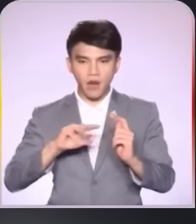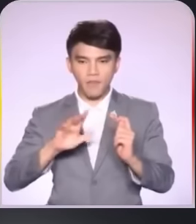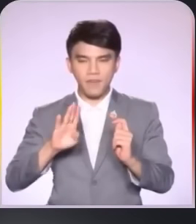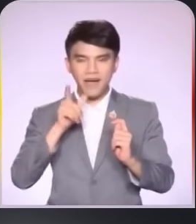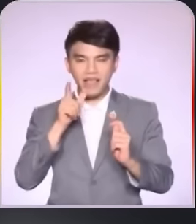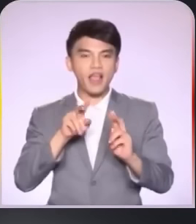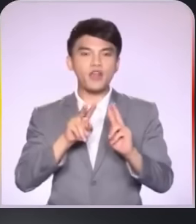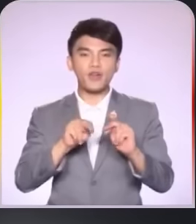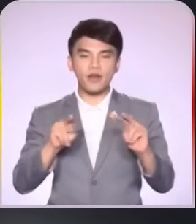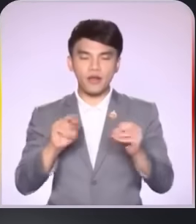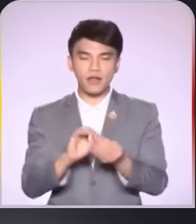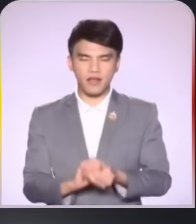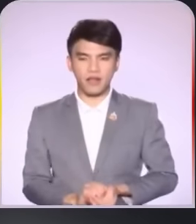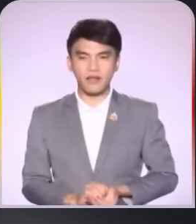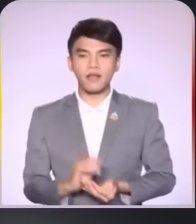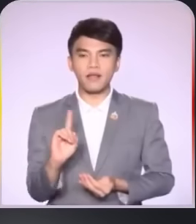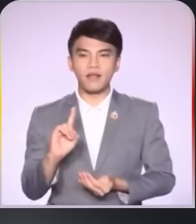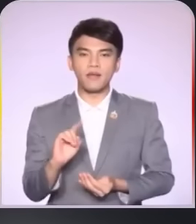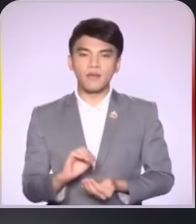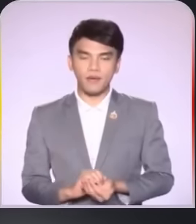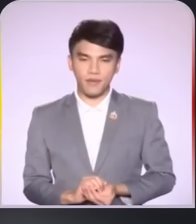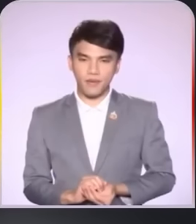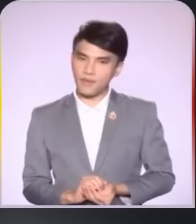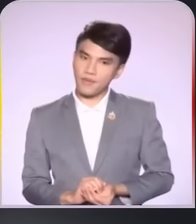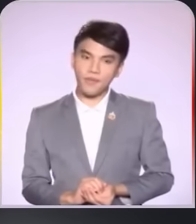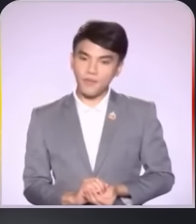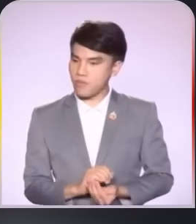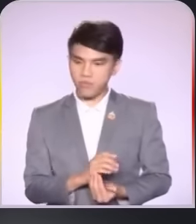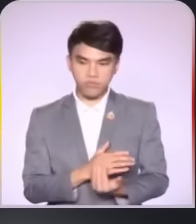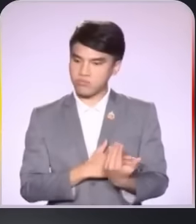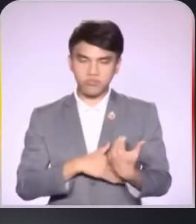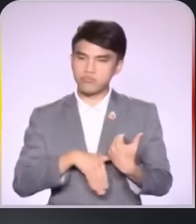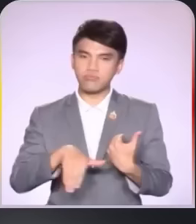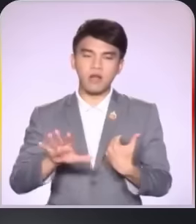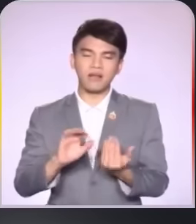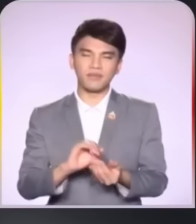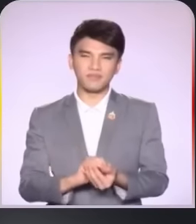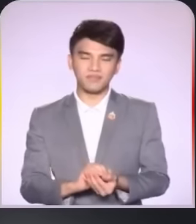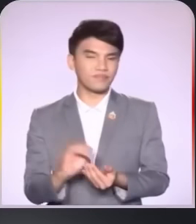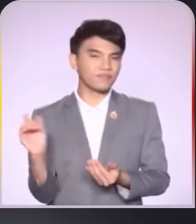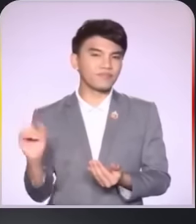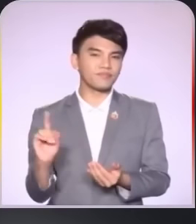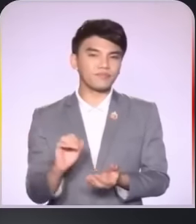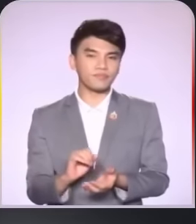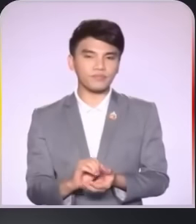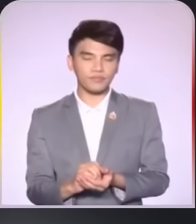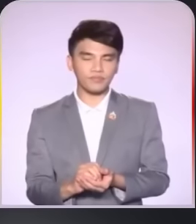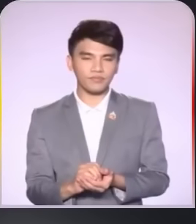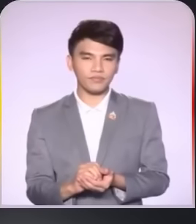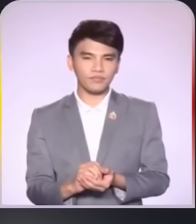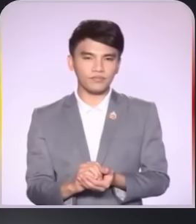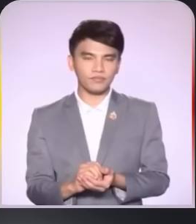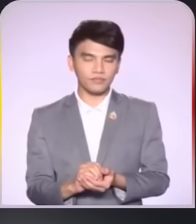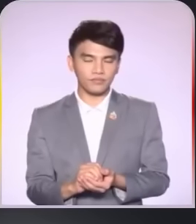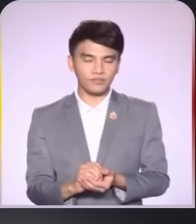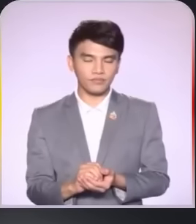ภอบางใหญ่นนทบุรีคือในยุ่งหรืออรรถพลเนี่ยคือเรียกว่าหนีตายลงคูน้ำข้างทางนะเหตุการณ์มันเกิดขึ้นตอนนั้นเนี่ยท